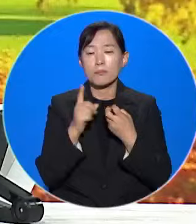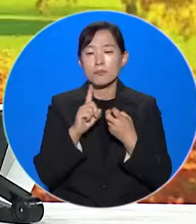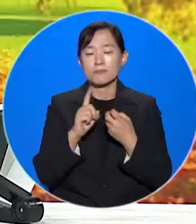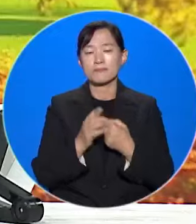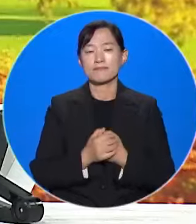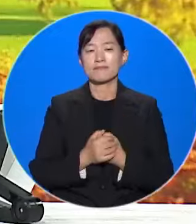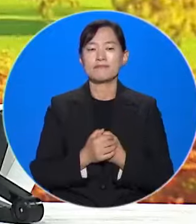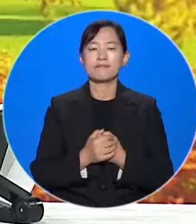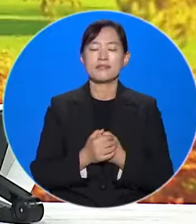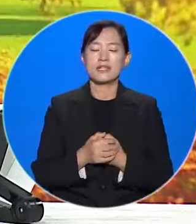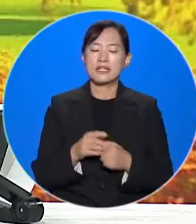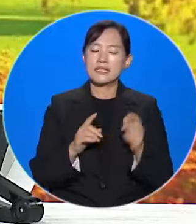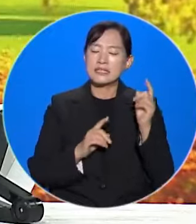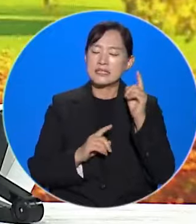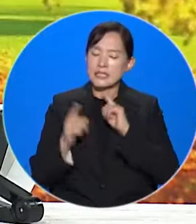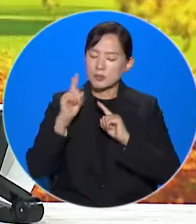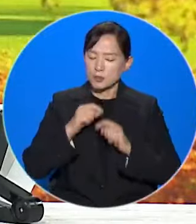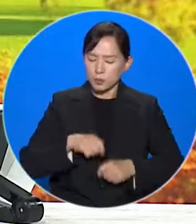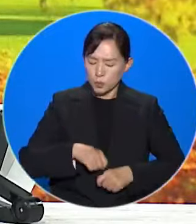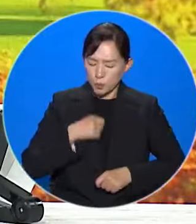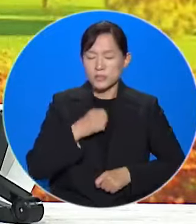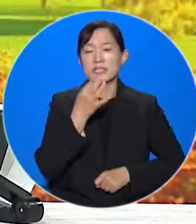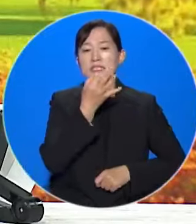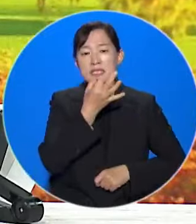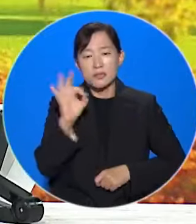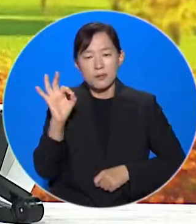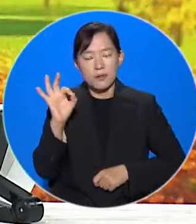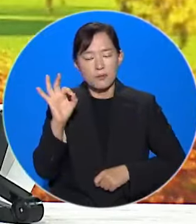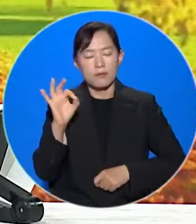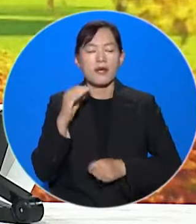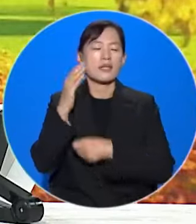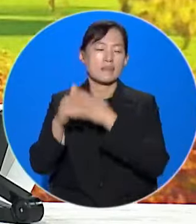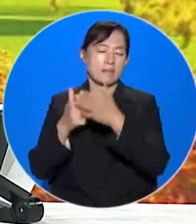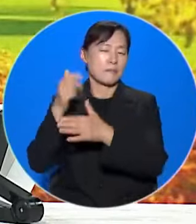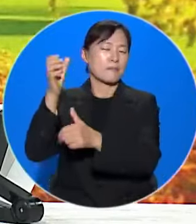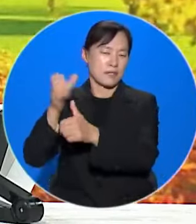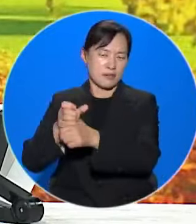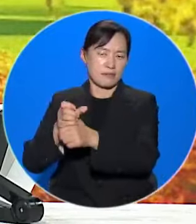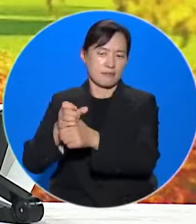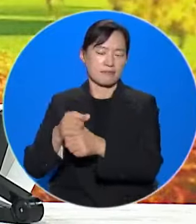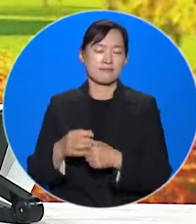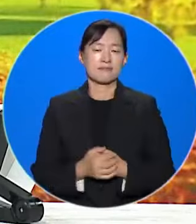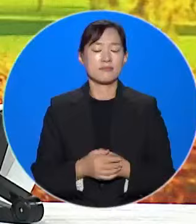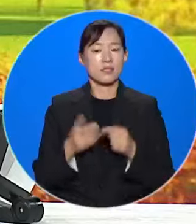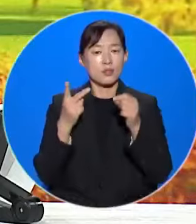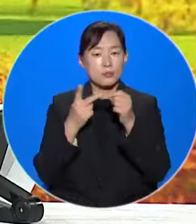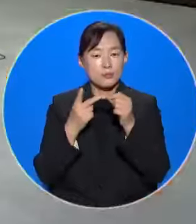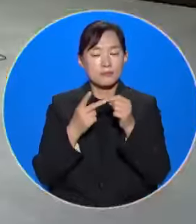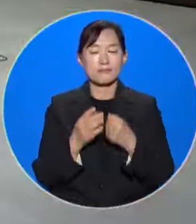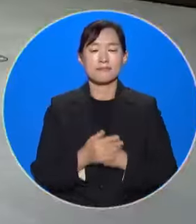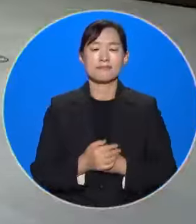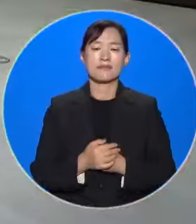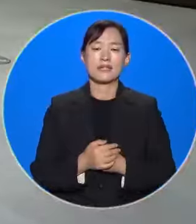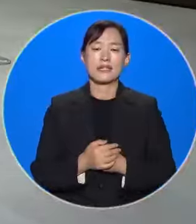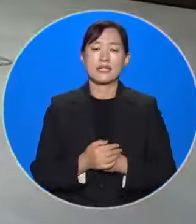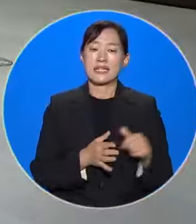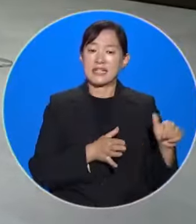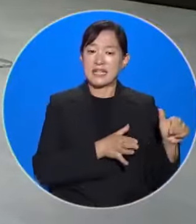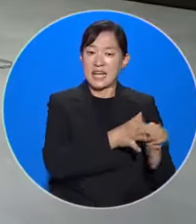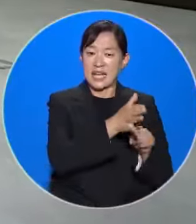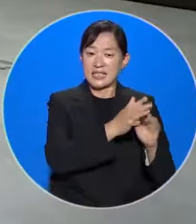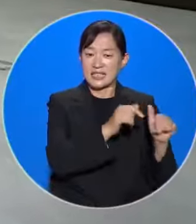먼저 상처를 솔직하게 인정하고 그것을 하나님께 맡기십시오. 두 번째, 가해자에